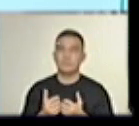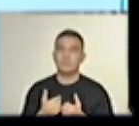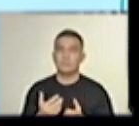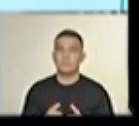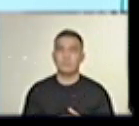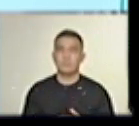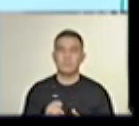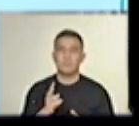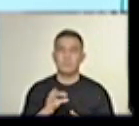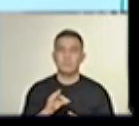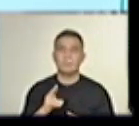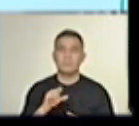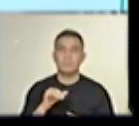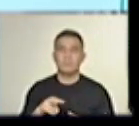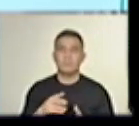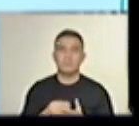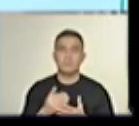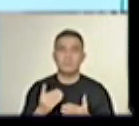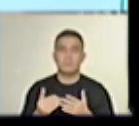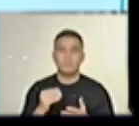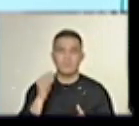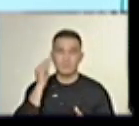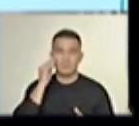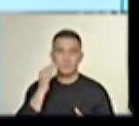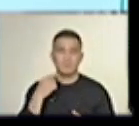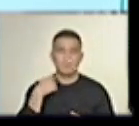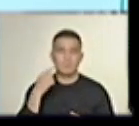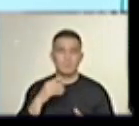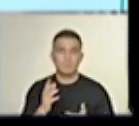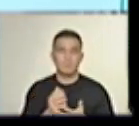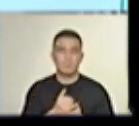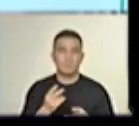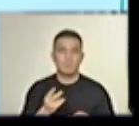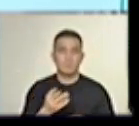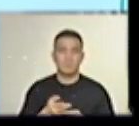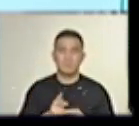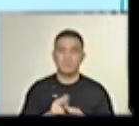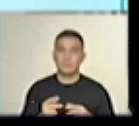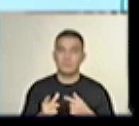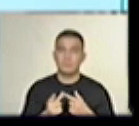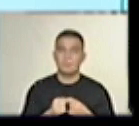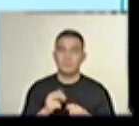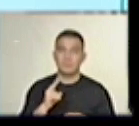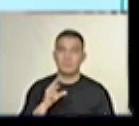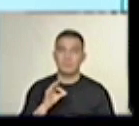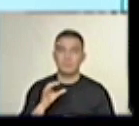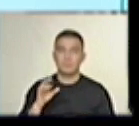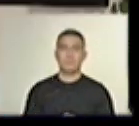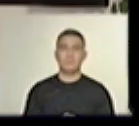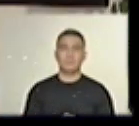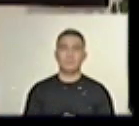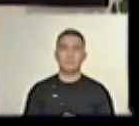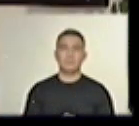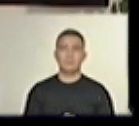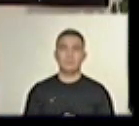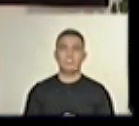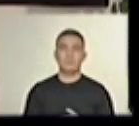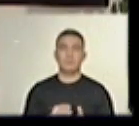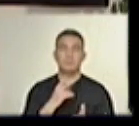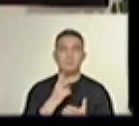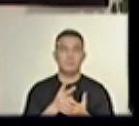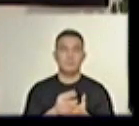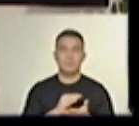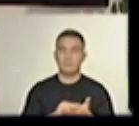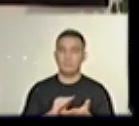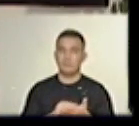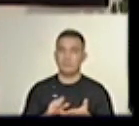Demak, modullar qatnashgan ifodani hisoblashimiz kerak. Keling, buni birgalikda doskada bajaramiz. Mana yozib